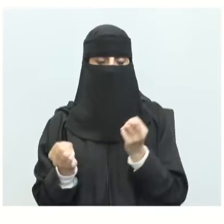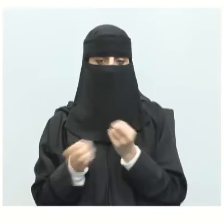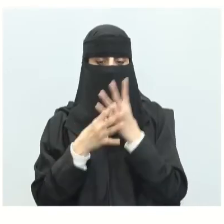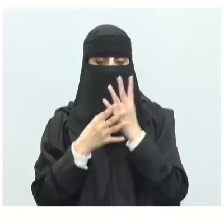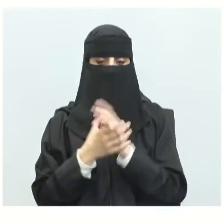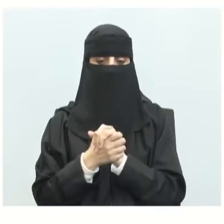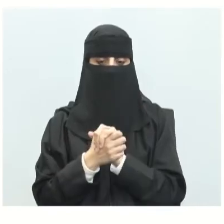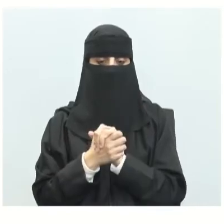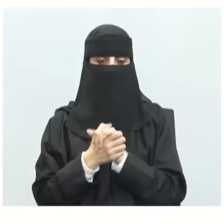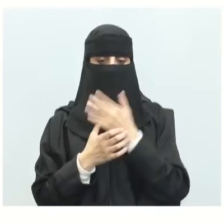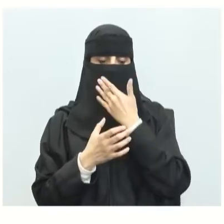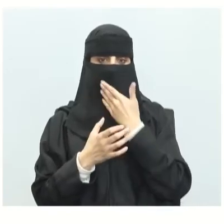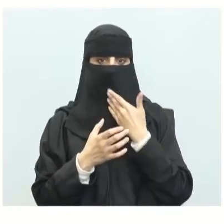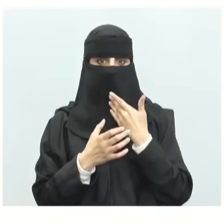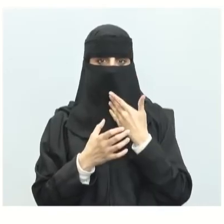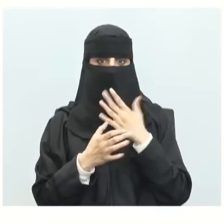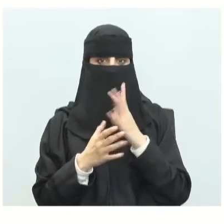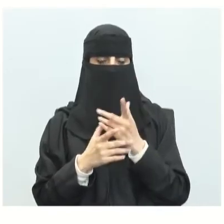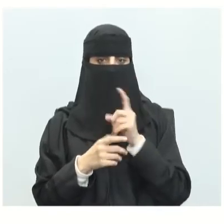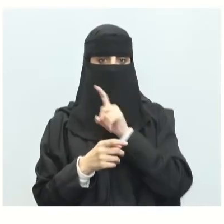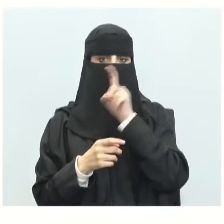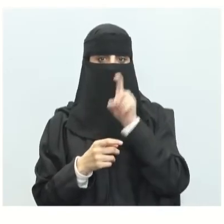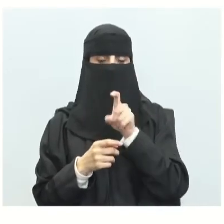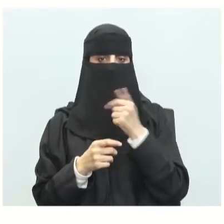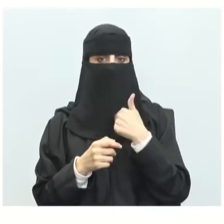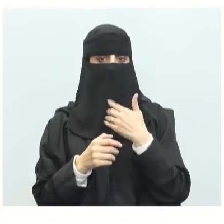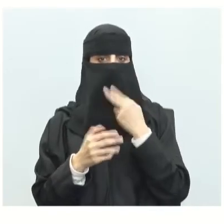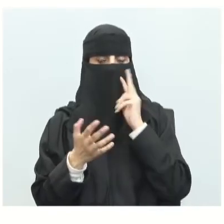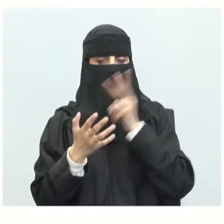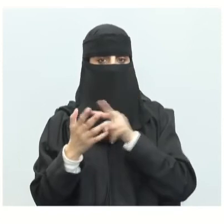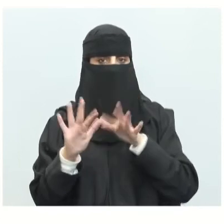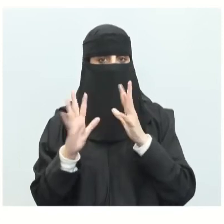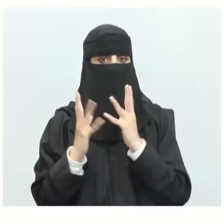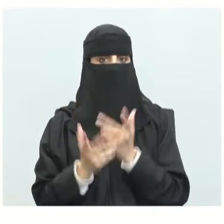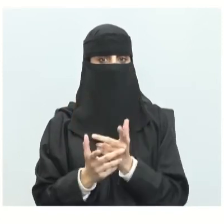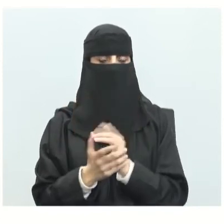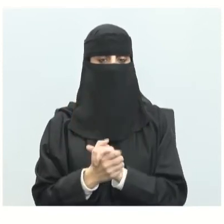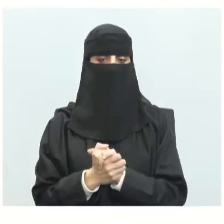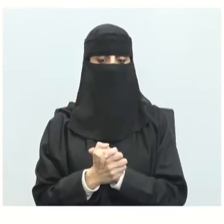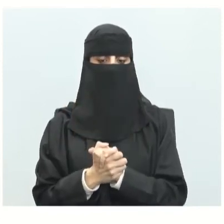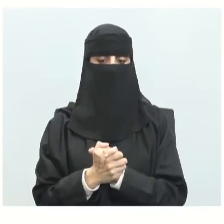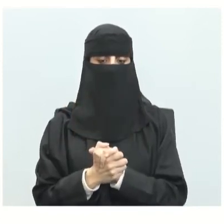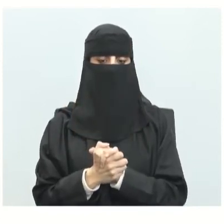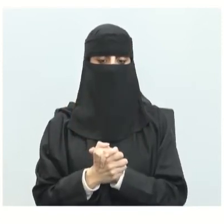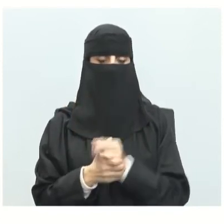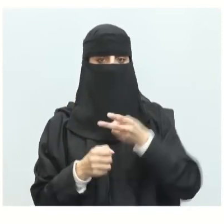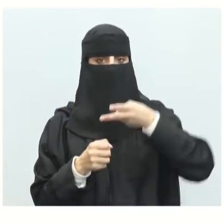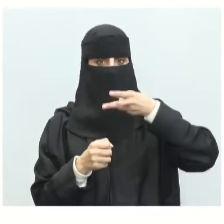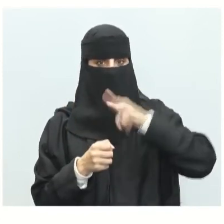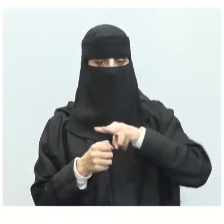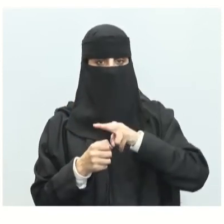الله عليه وسلم وتعجب لطلبه وقال له ما انا بقارئ